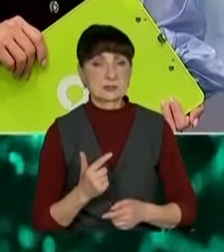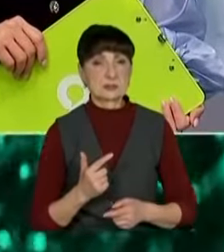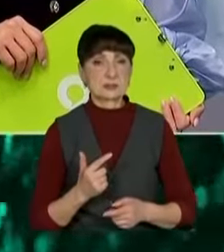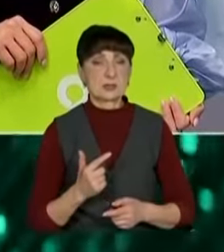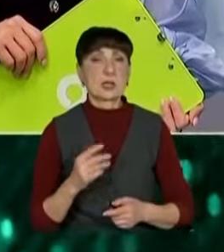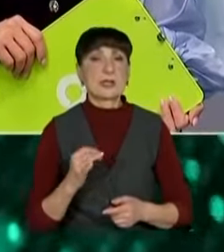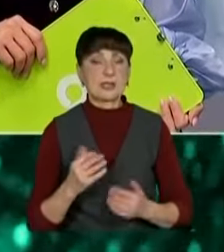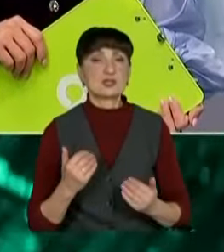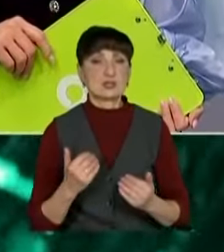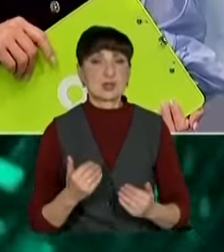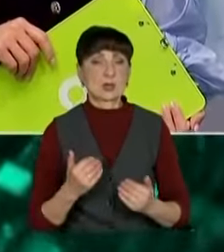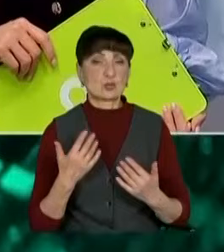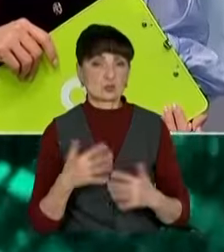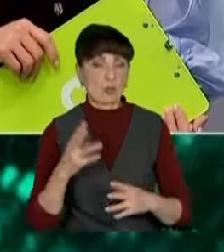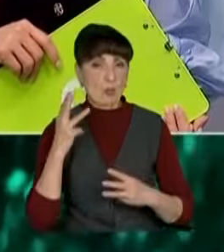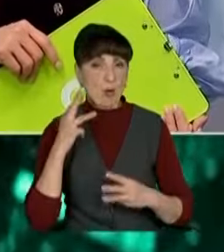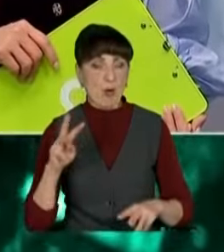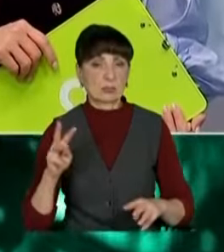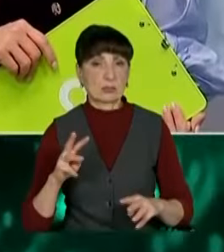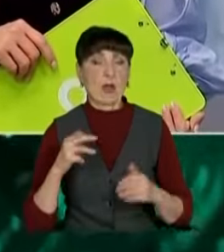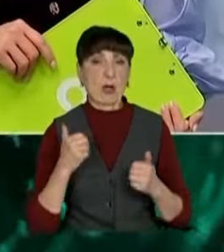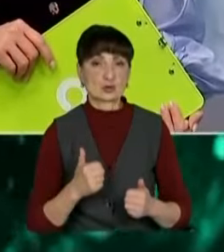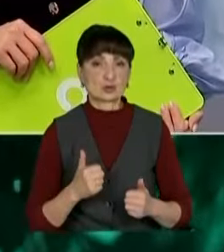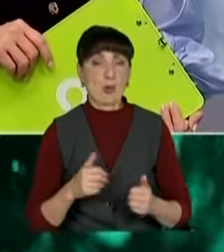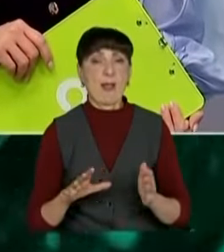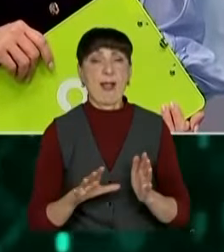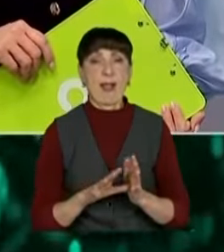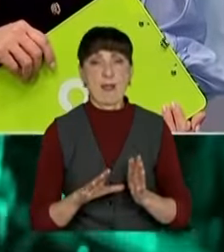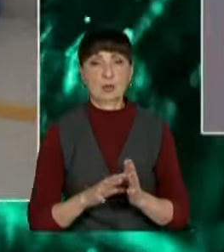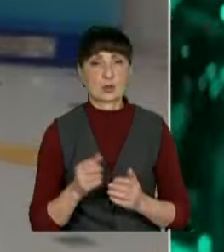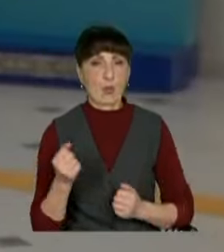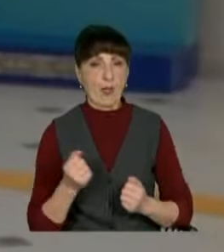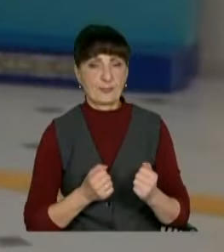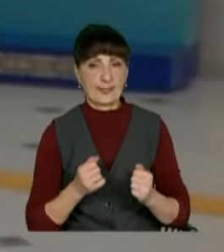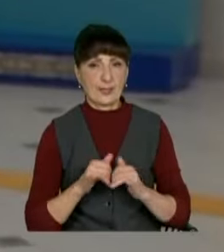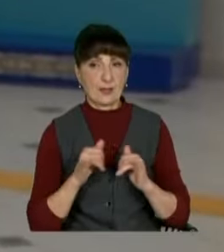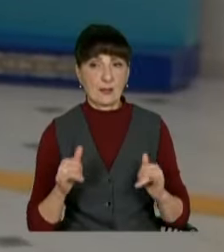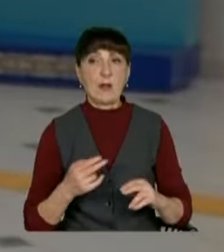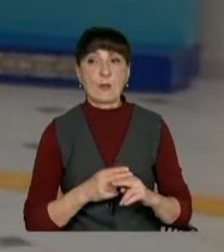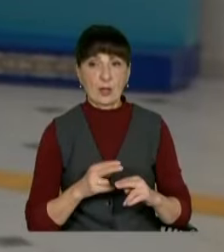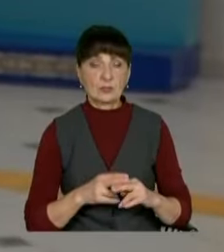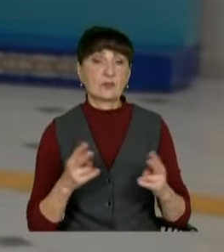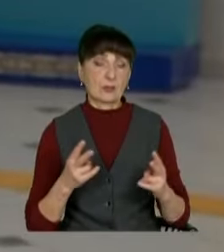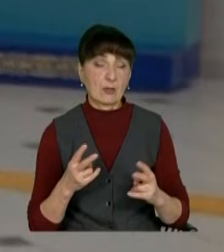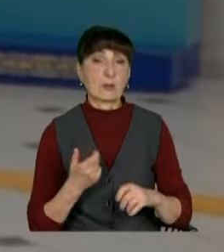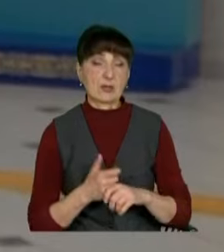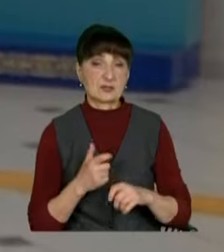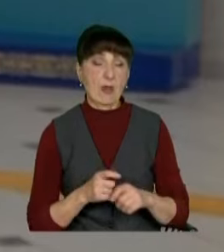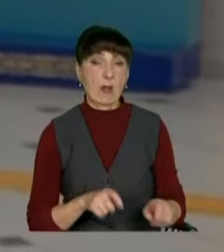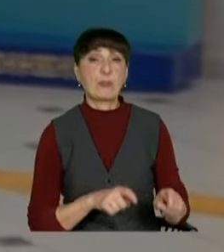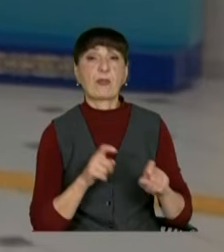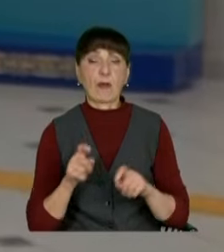и сейчас как стало модно и хорошо, электромобили пошли, поэтому надо максимально переходить